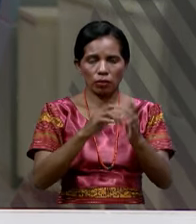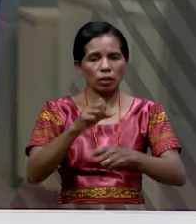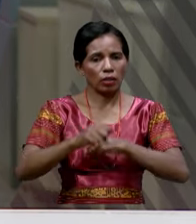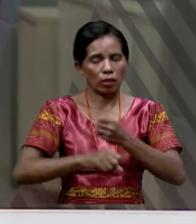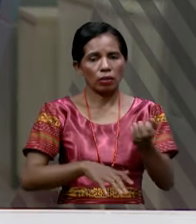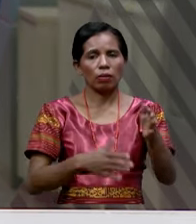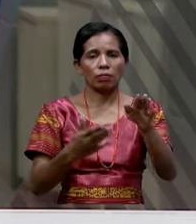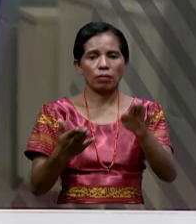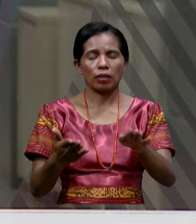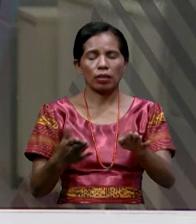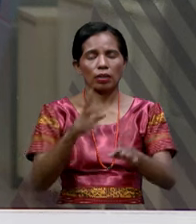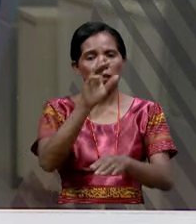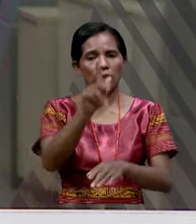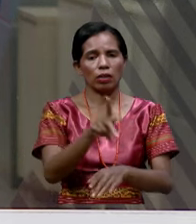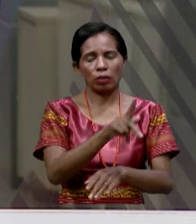cross.